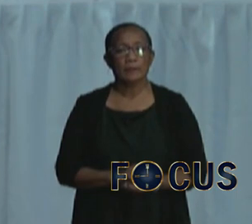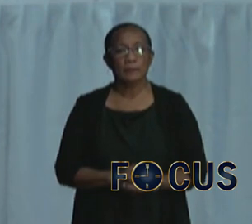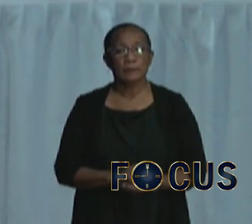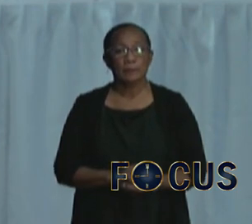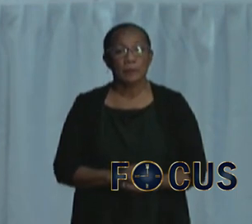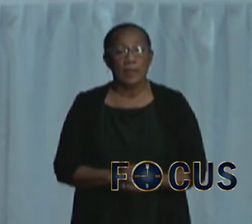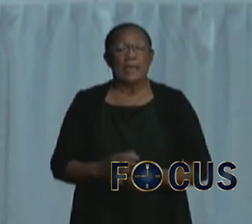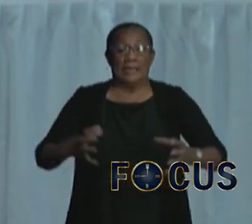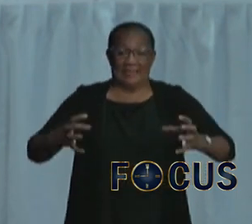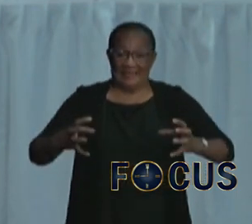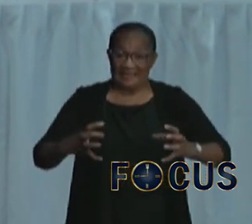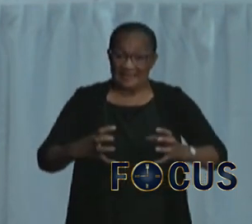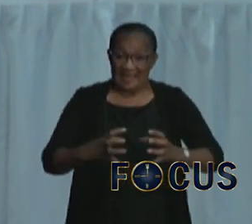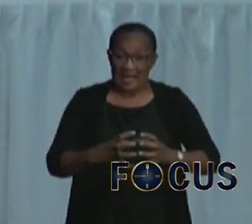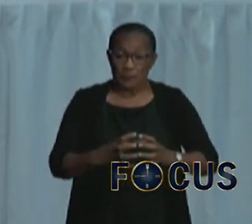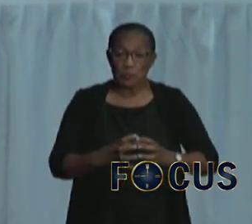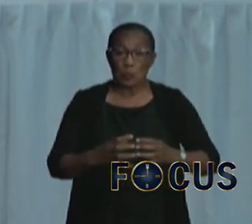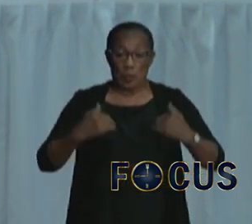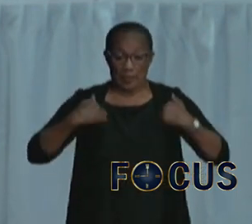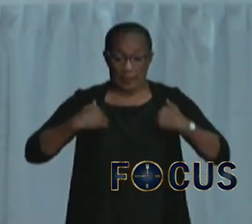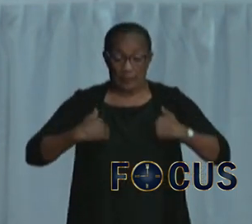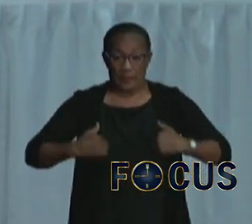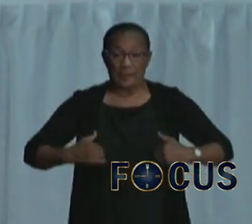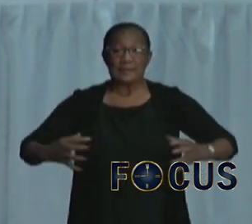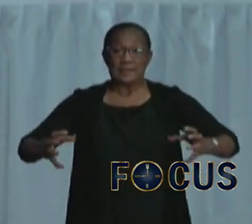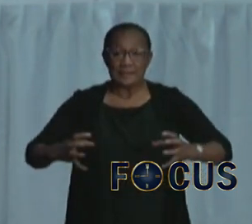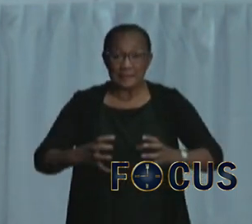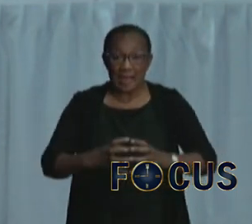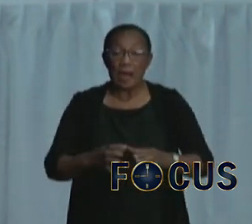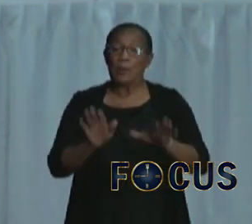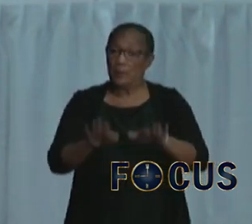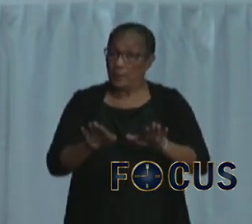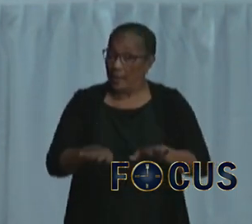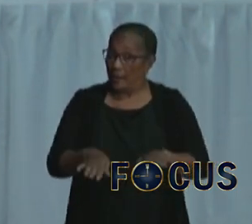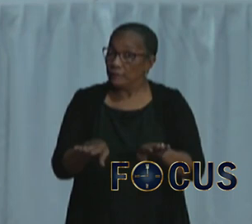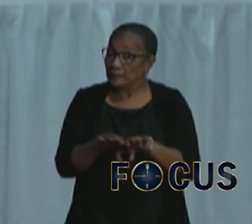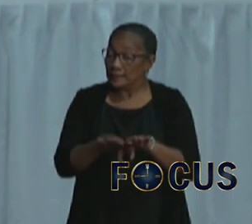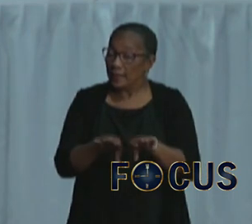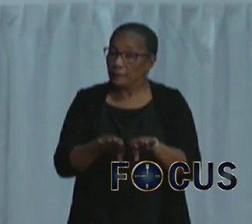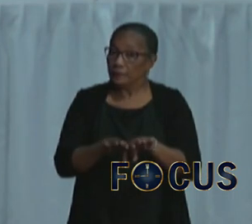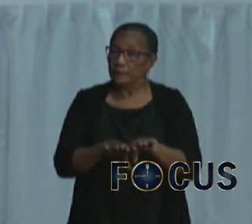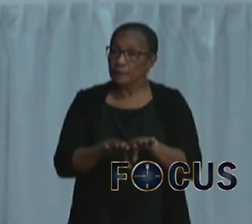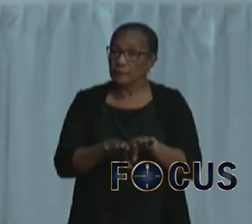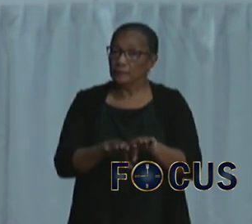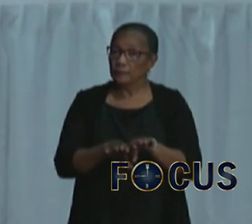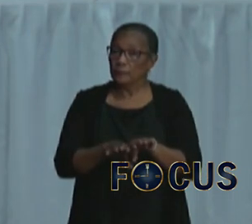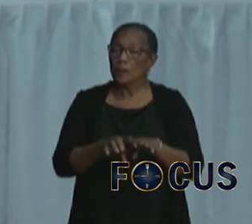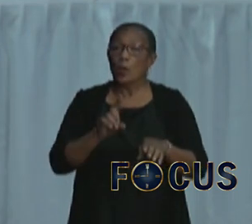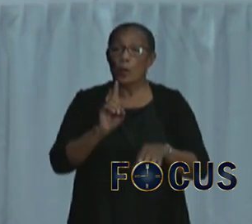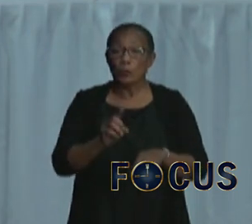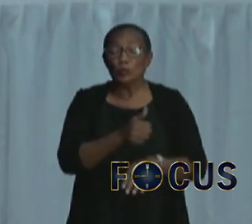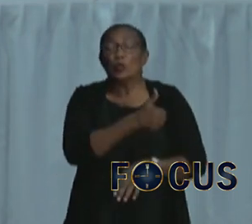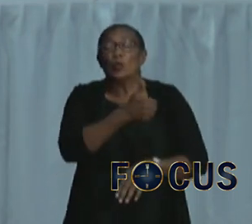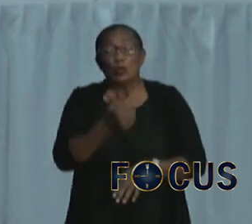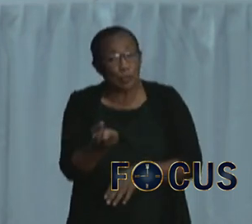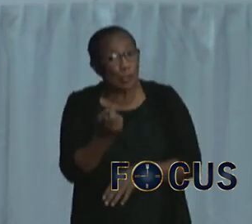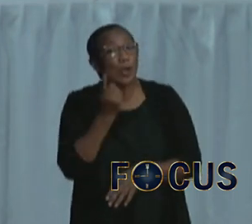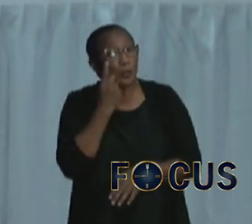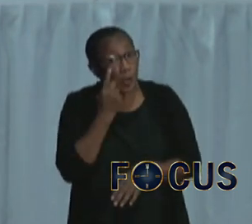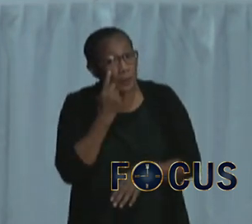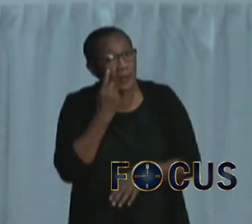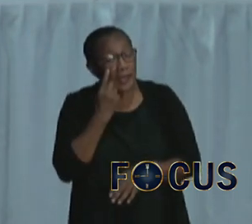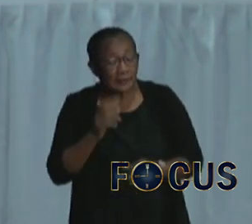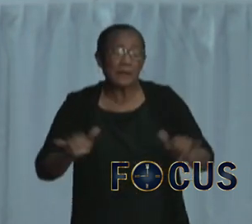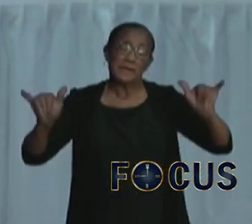Die samenscholingen, beperking van samenscholingen, dat blijft gehandhaafd en mensen, we moeten daar echt op letten.